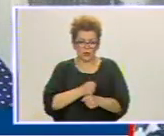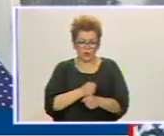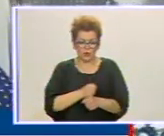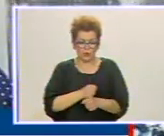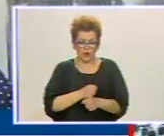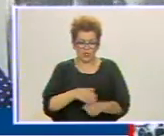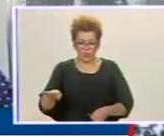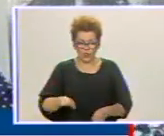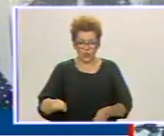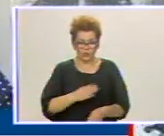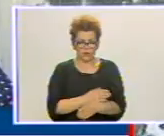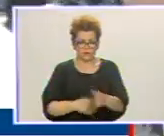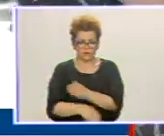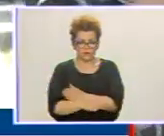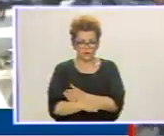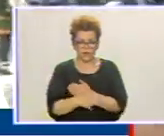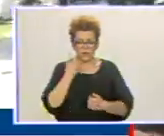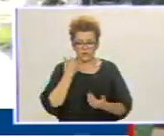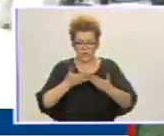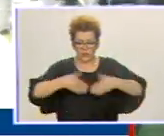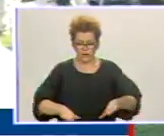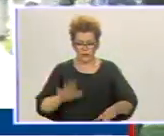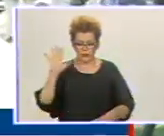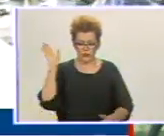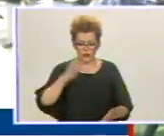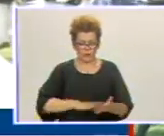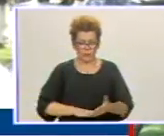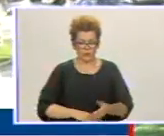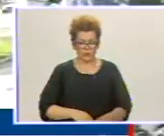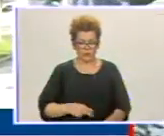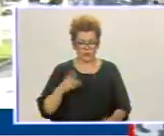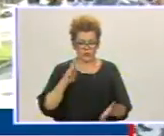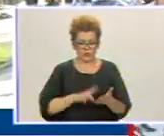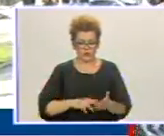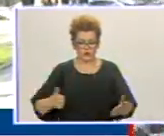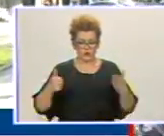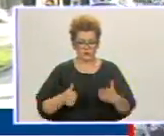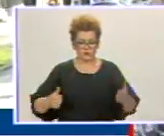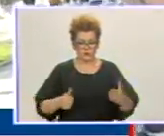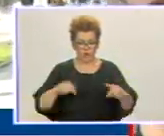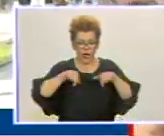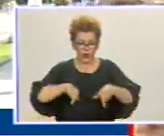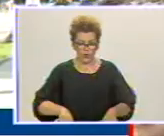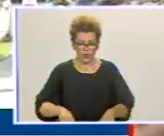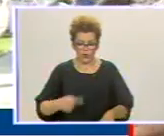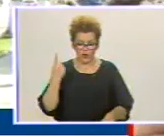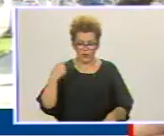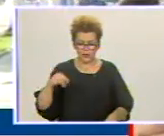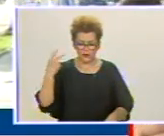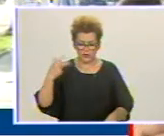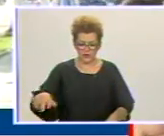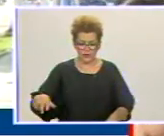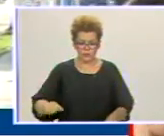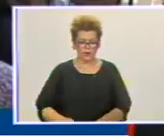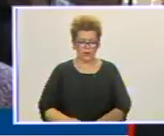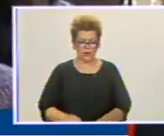pierdut? 5 milioane. Din 20 de milioane 600, am mai luat 13.800. Deci diferență de 700